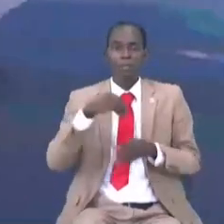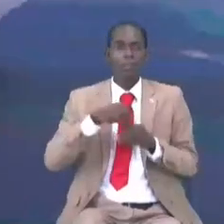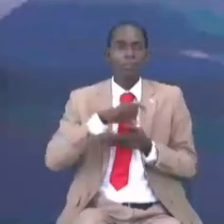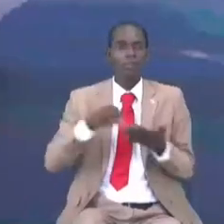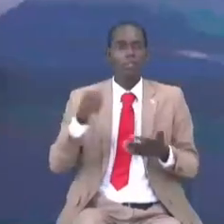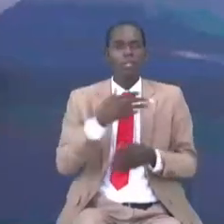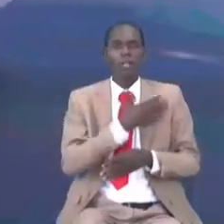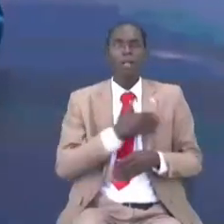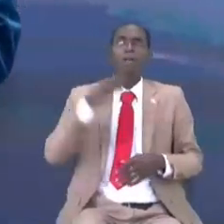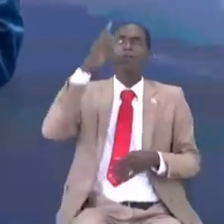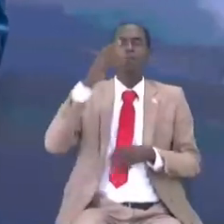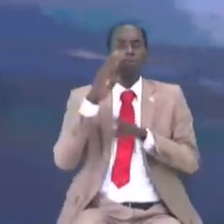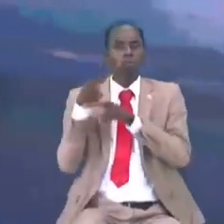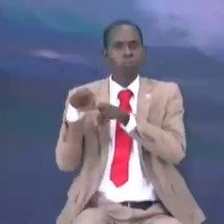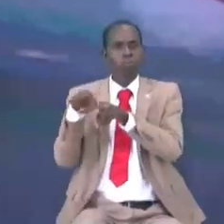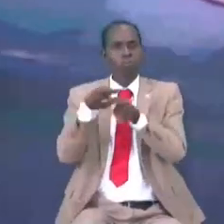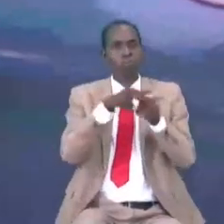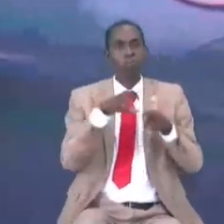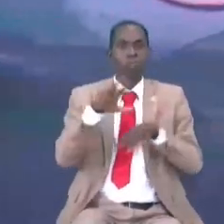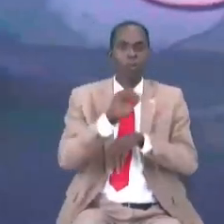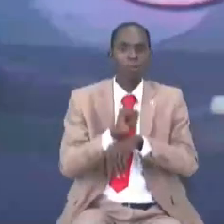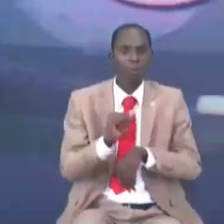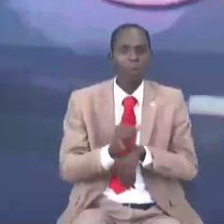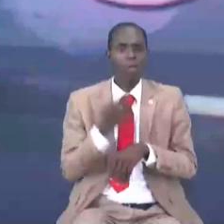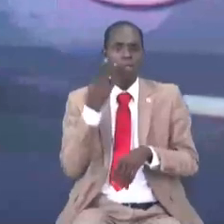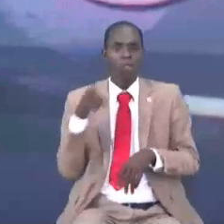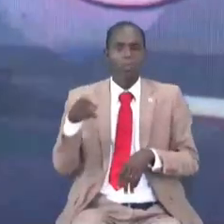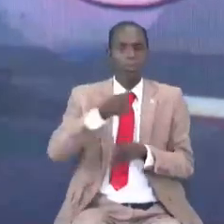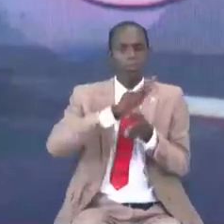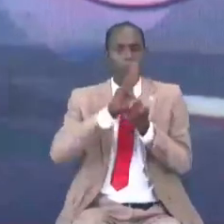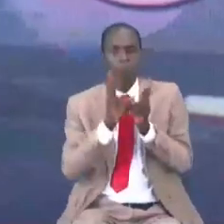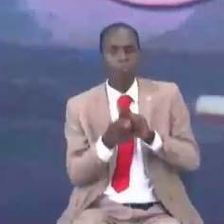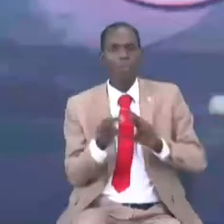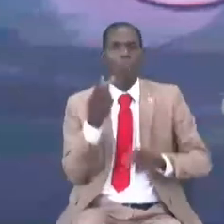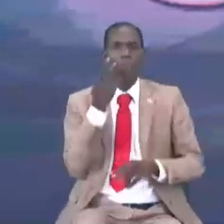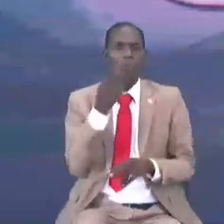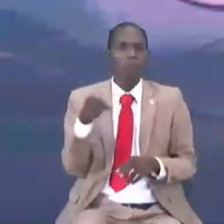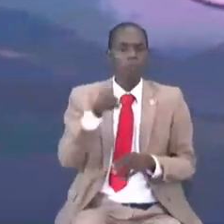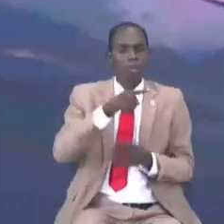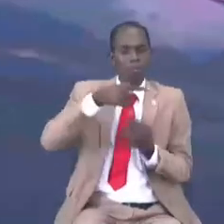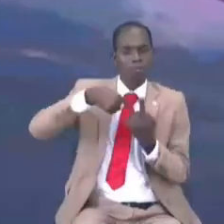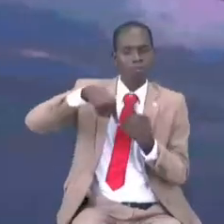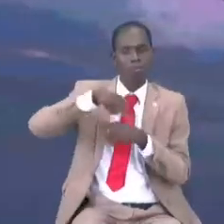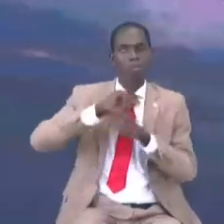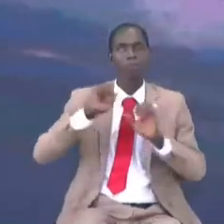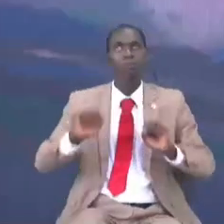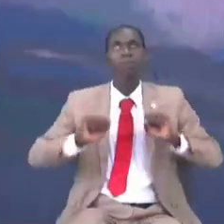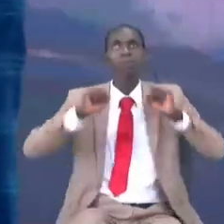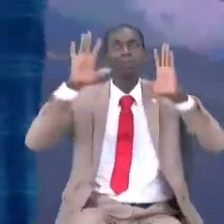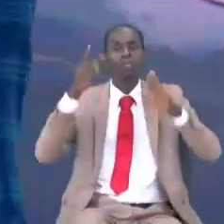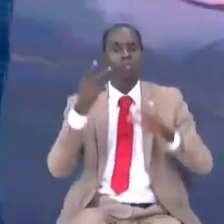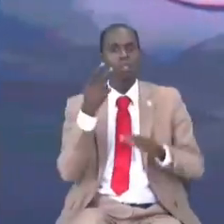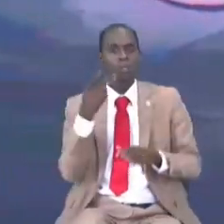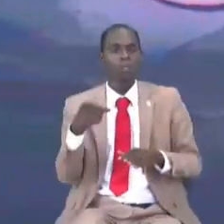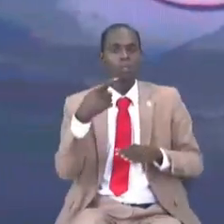qu'ils revenaient. Il a vu leur repentance, il a vu qu'ils revenaient à lui, leur disposition à abandonner le mal